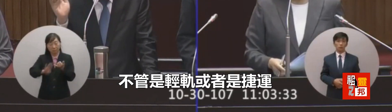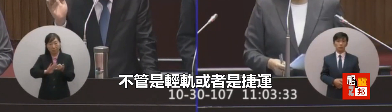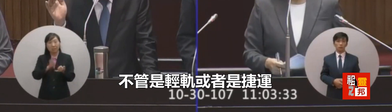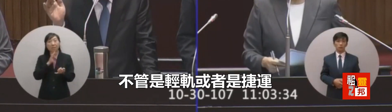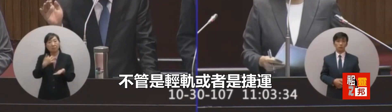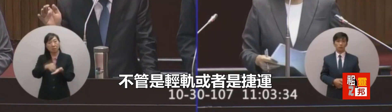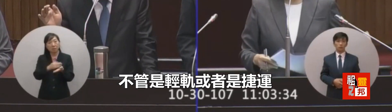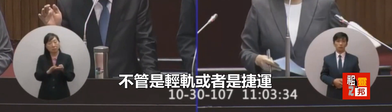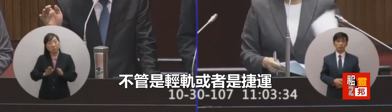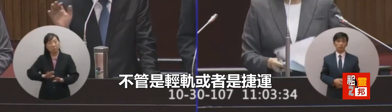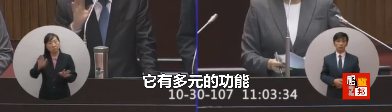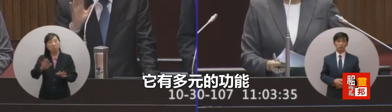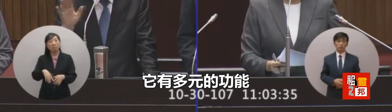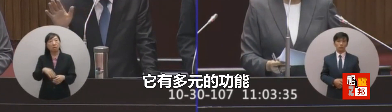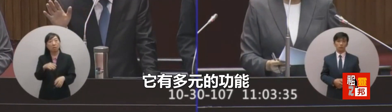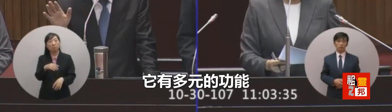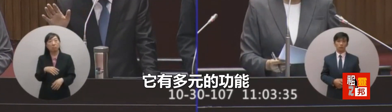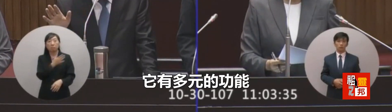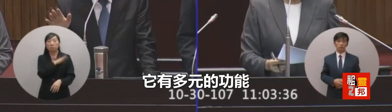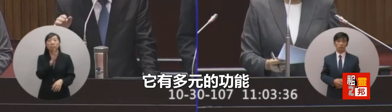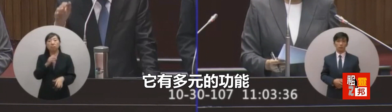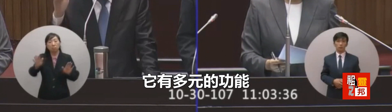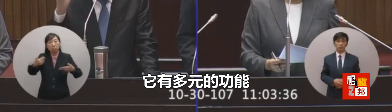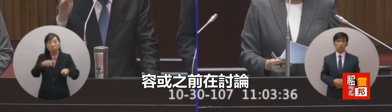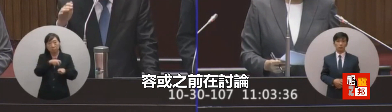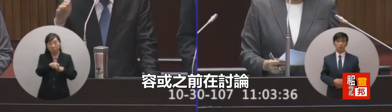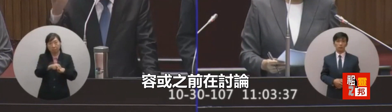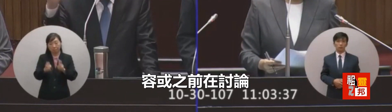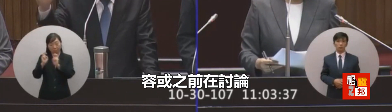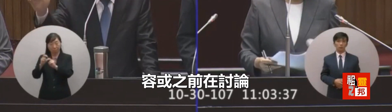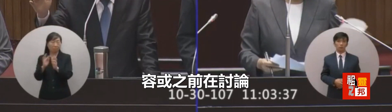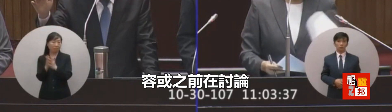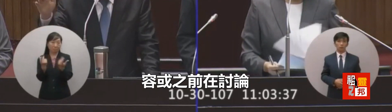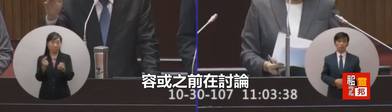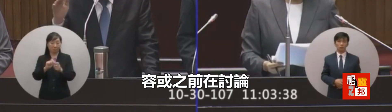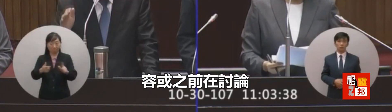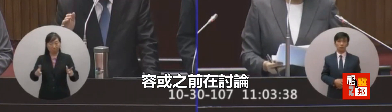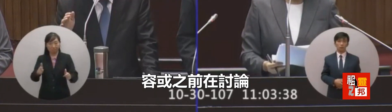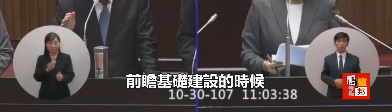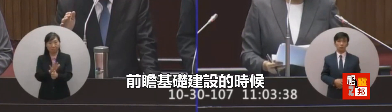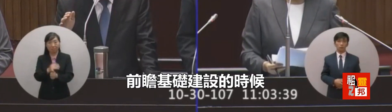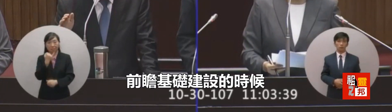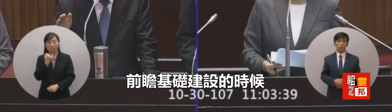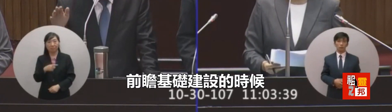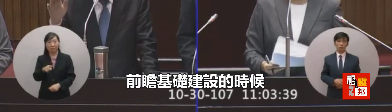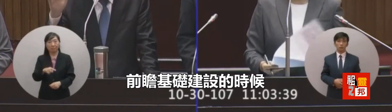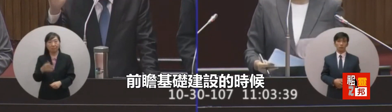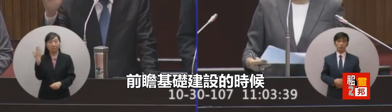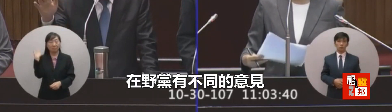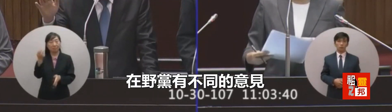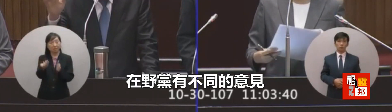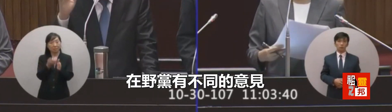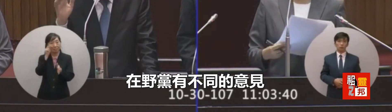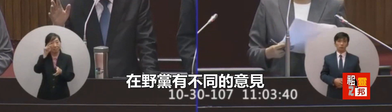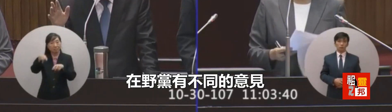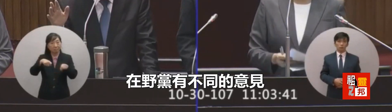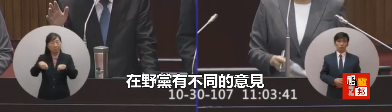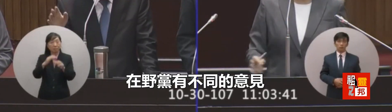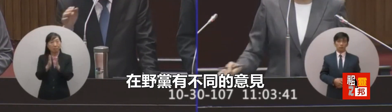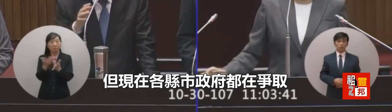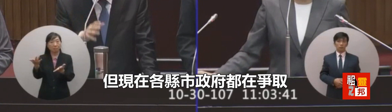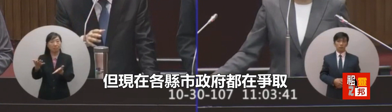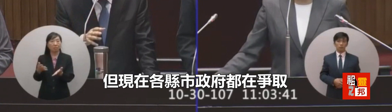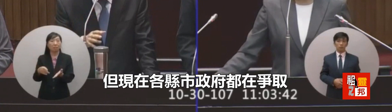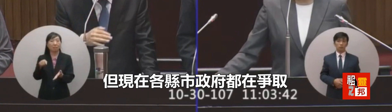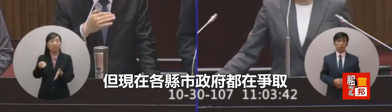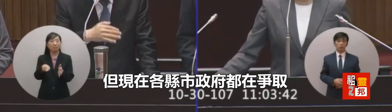管是轻轨或者是捷运，它有多元的功能。荣获之前在讨论前瞻基础建设的时候，在野党有不同的意